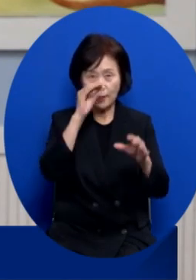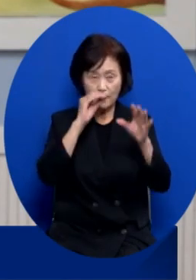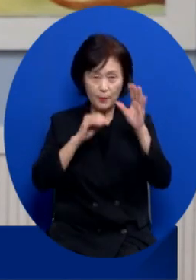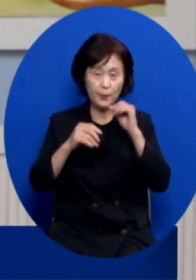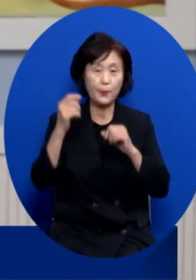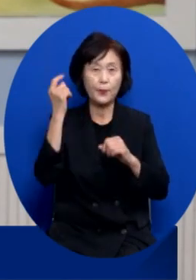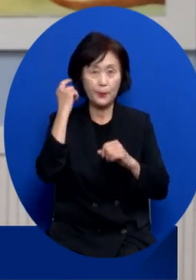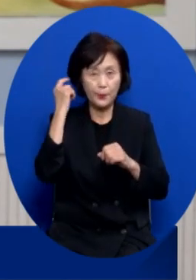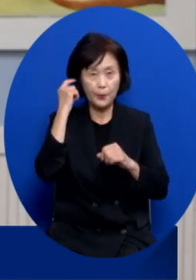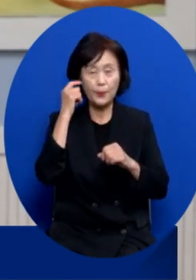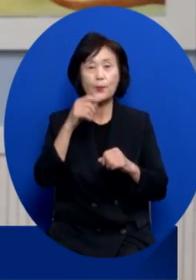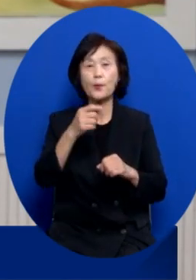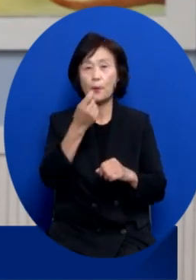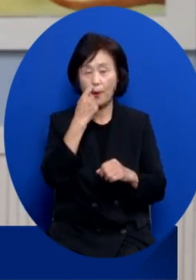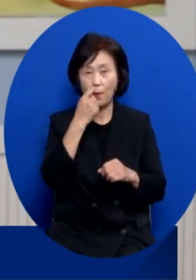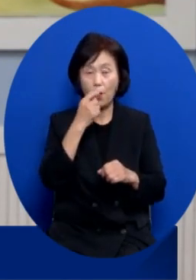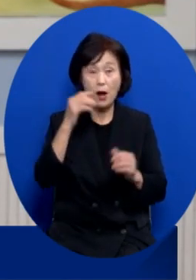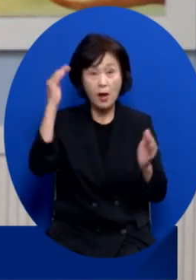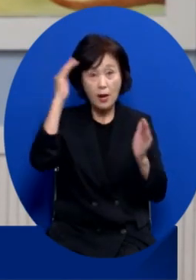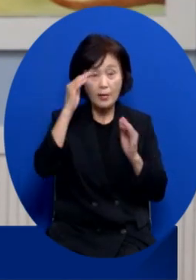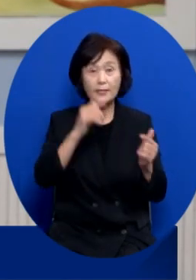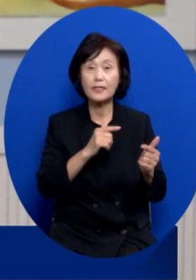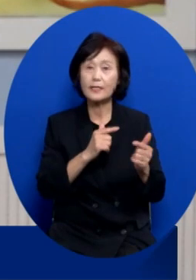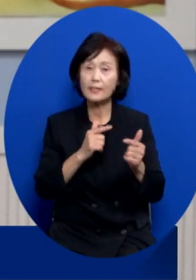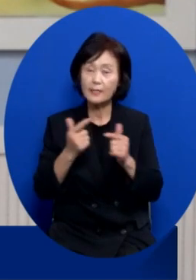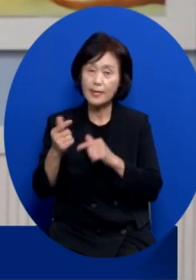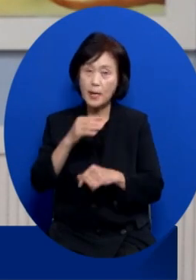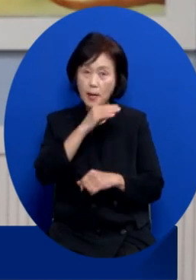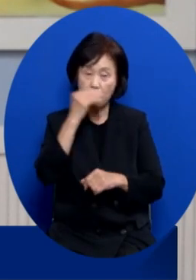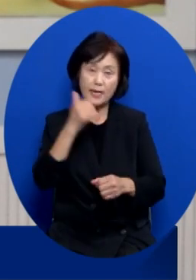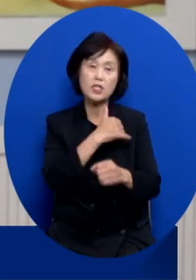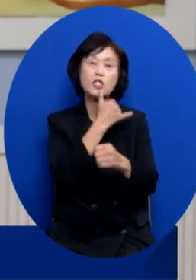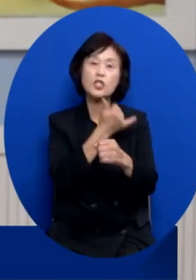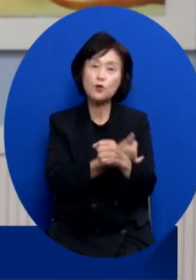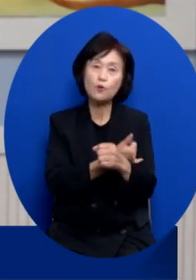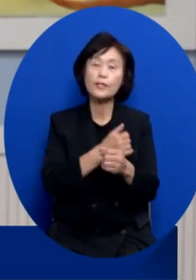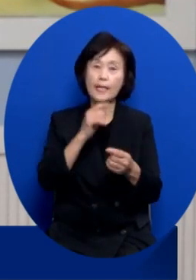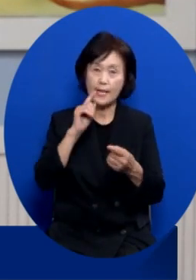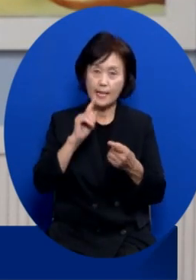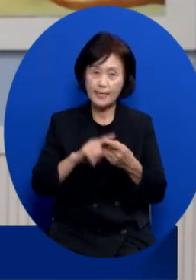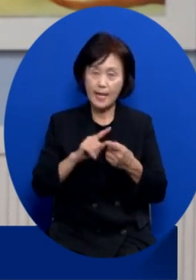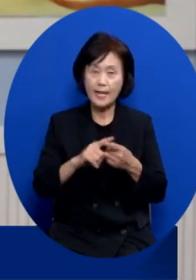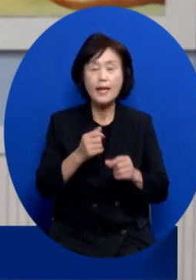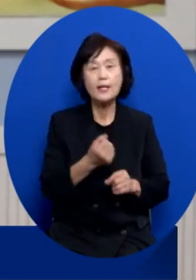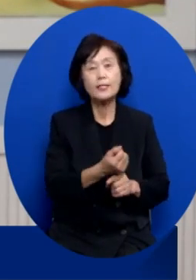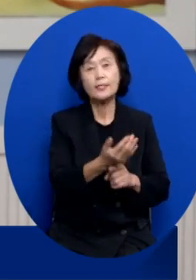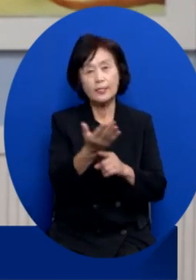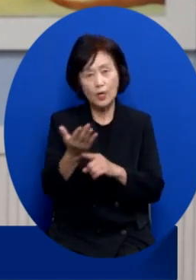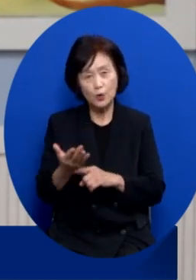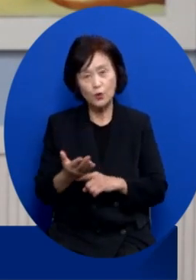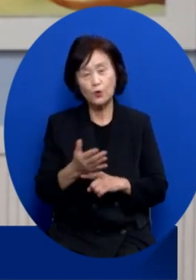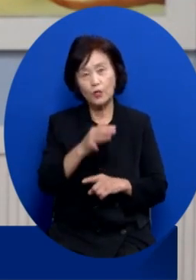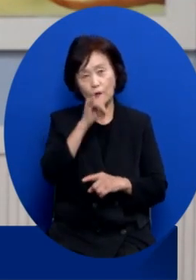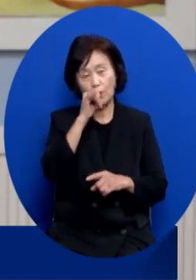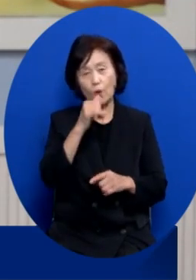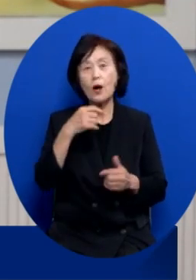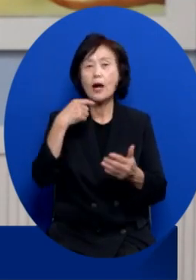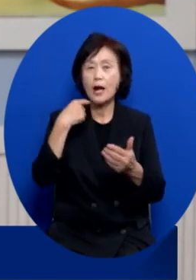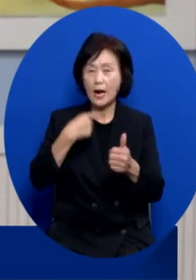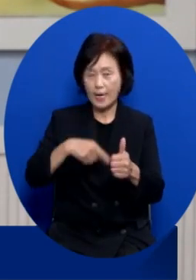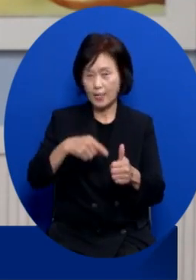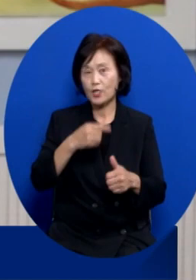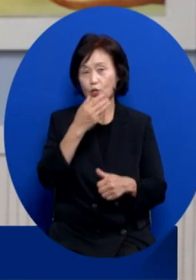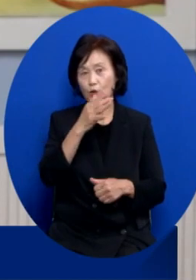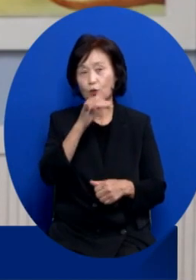임해서 우리 학생들에게 어 올바른 인권을 이렇게 전달할 수 있고 어 가르쳐 줄 수